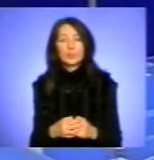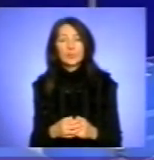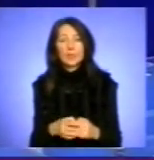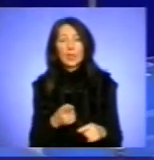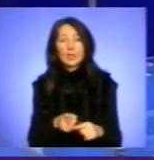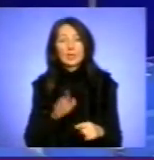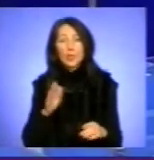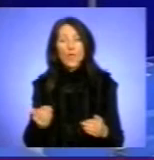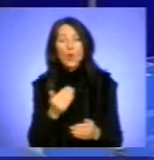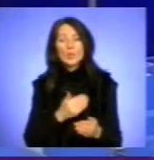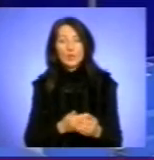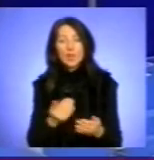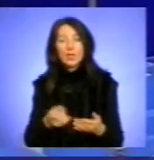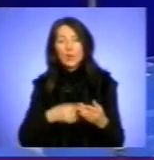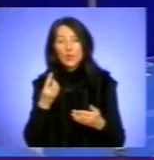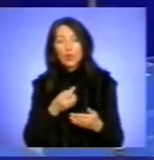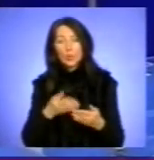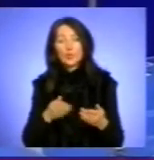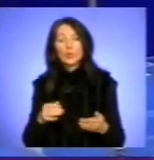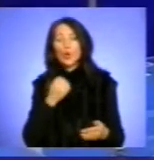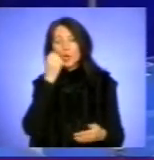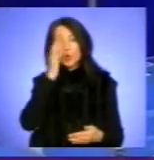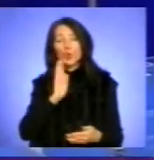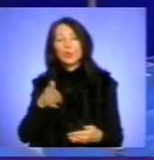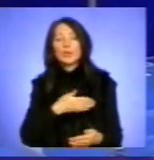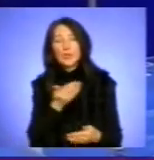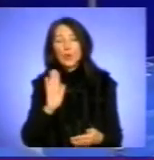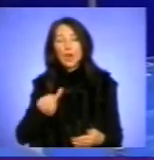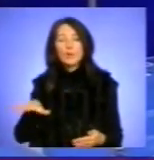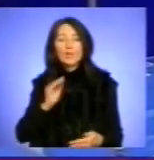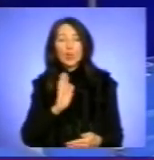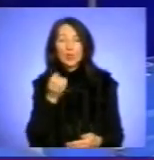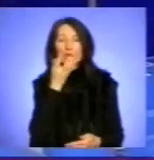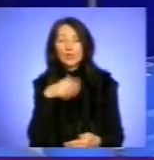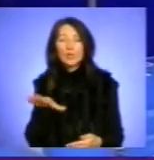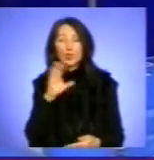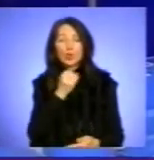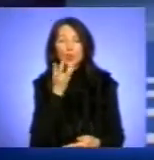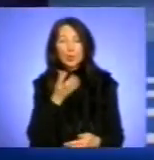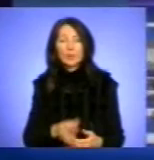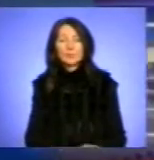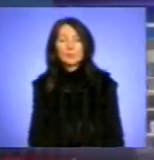Це був останній відеорепортаж випуску. Дякую, що були з нами. Нехай все у вас буде гаразд. На все добре.